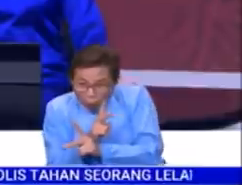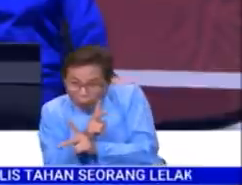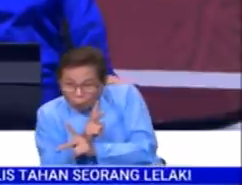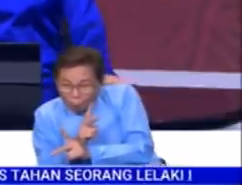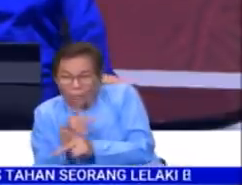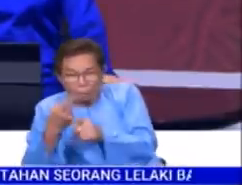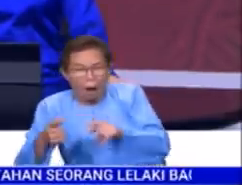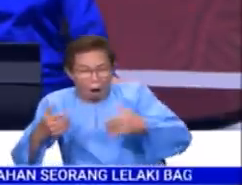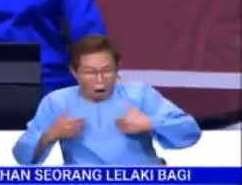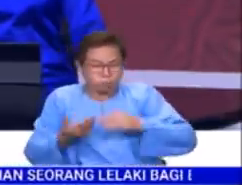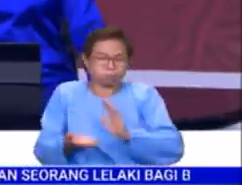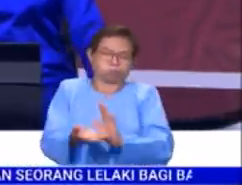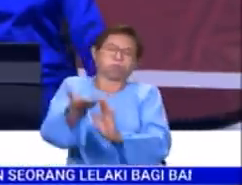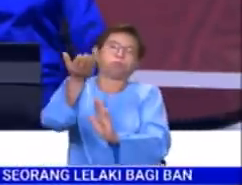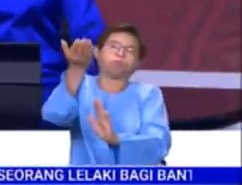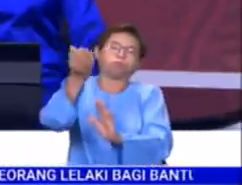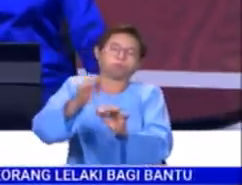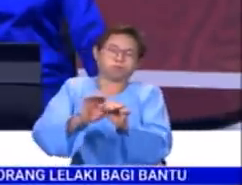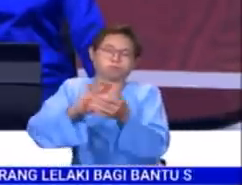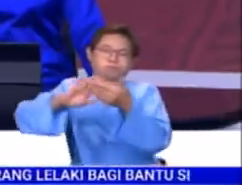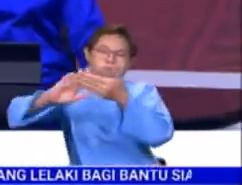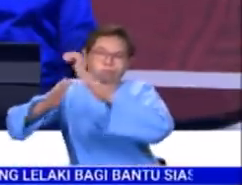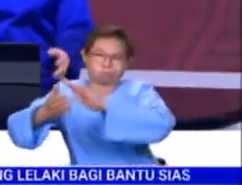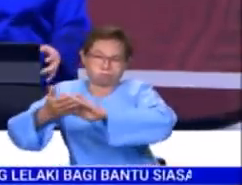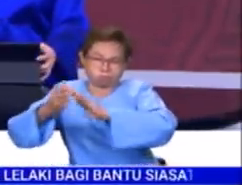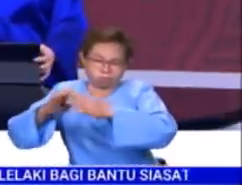masih terdapat peningkatan kes komuniti.